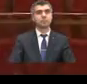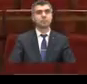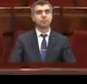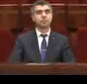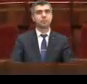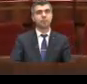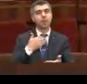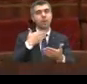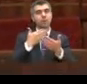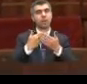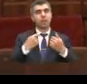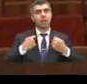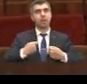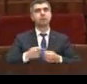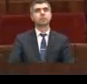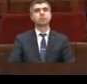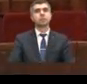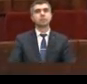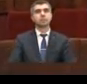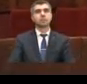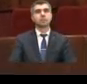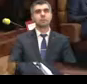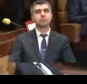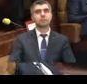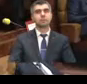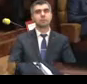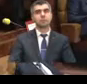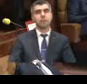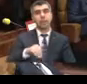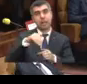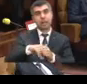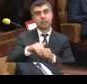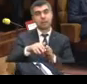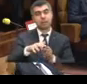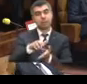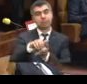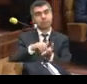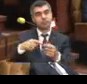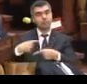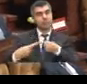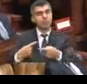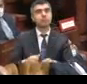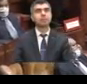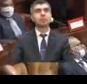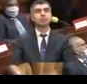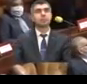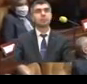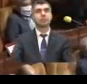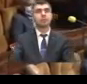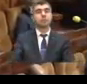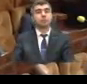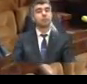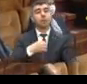شكرا سيد الرئيس. نسجل داخل فريق الأصل والمعاصر أن الفريق أبدى مجموعة